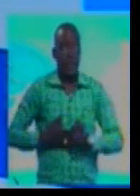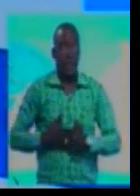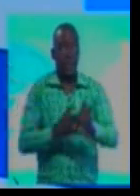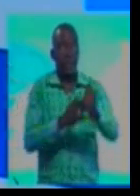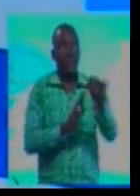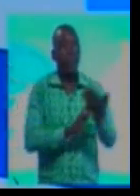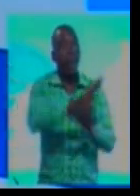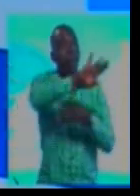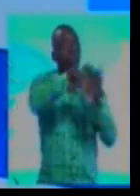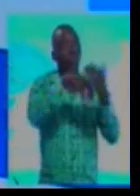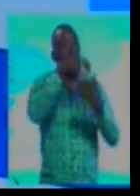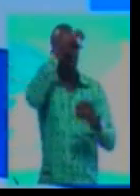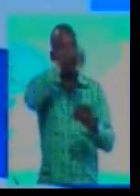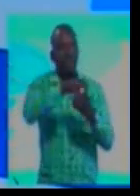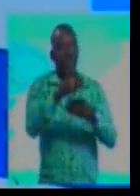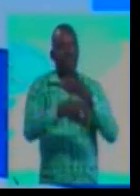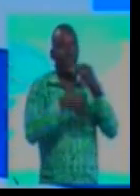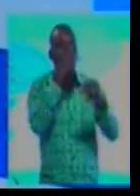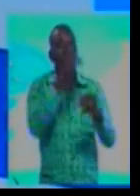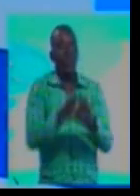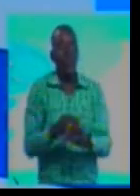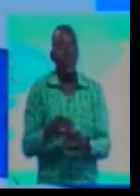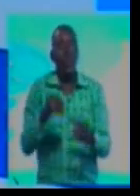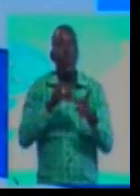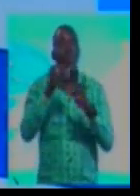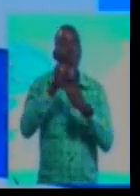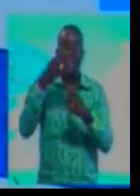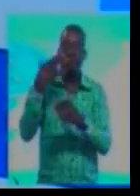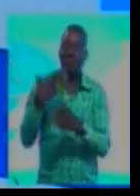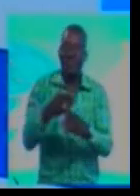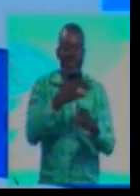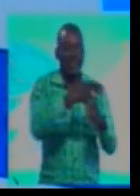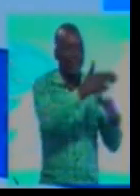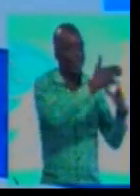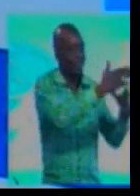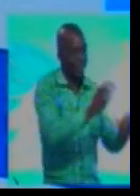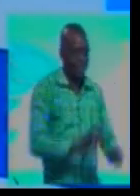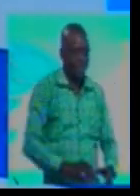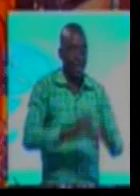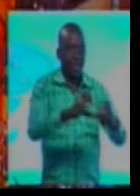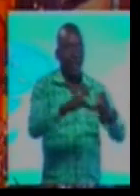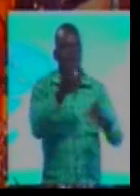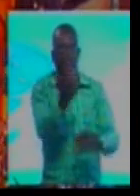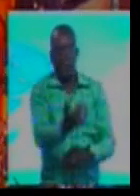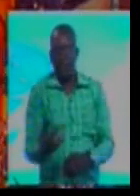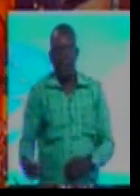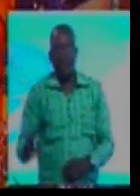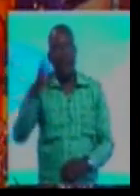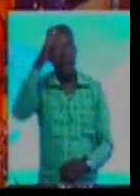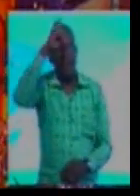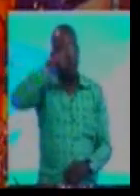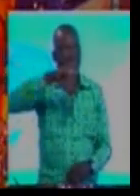partout dans le monde entier où il distribuera des cadeaux aux enfants sages.